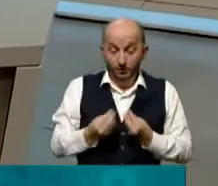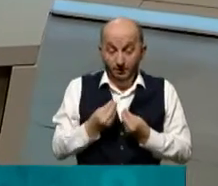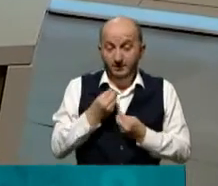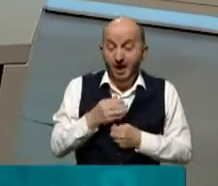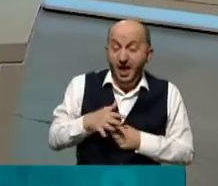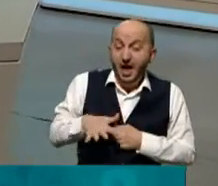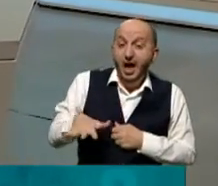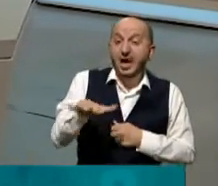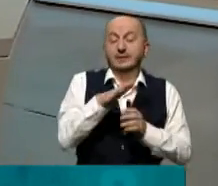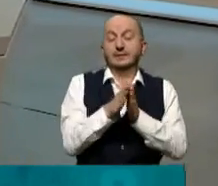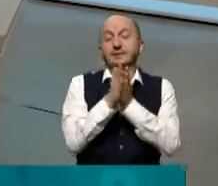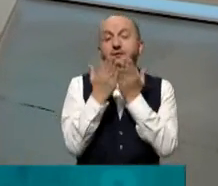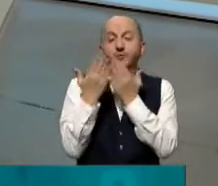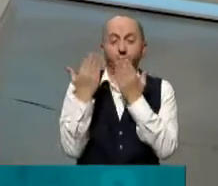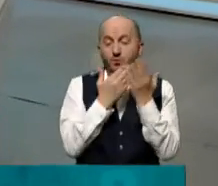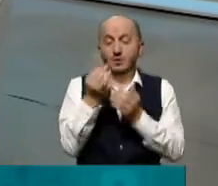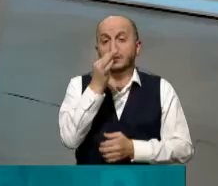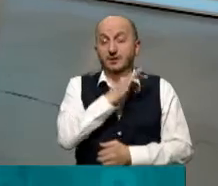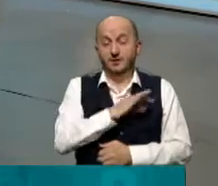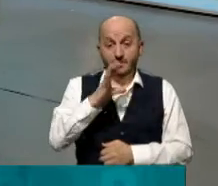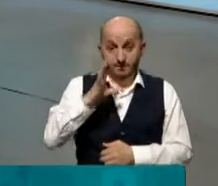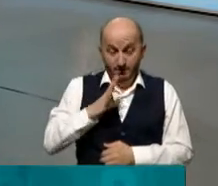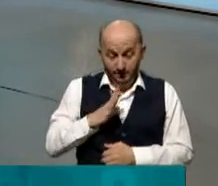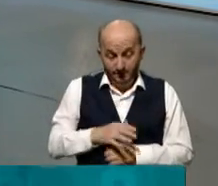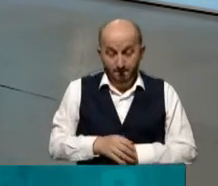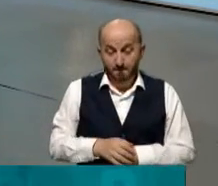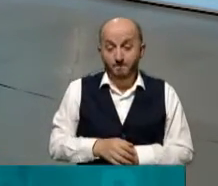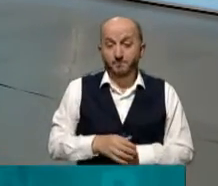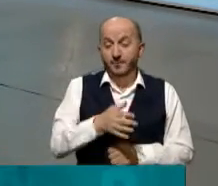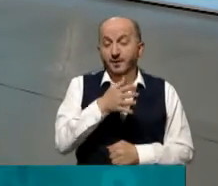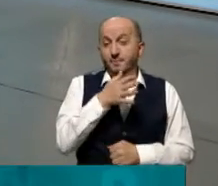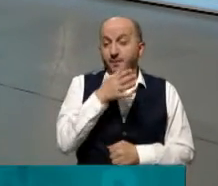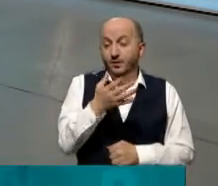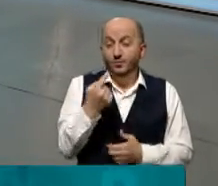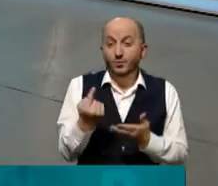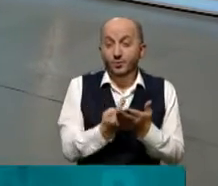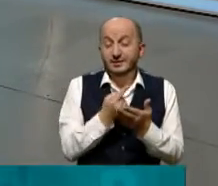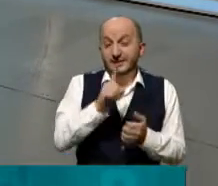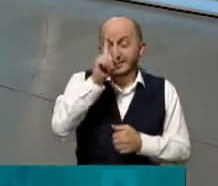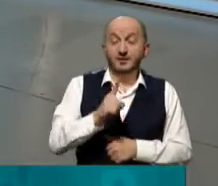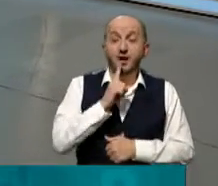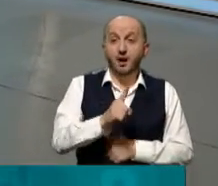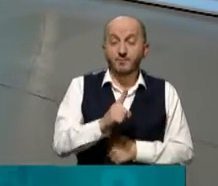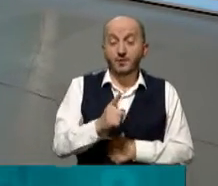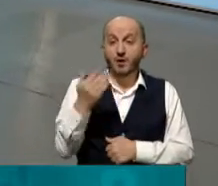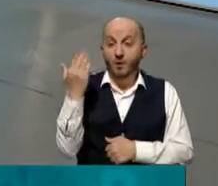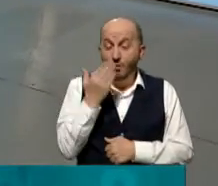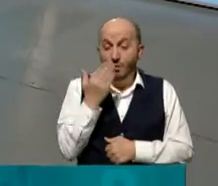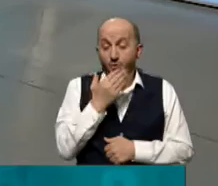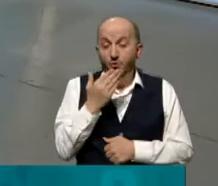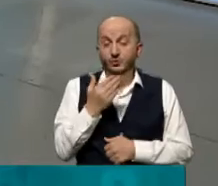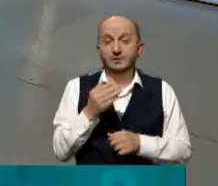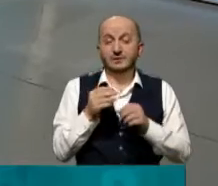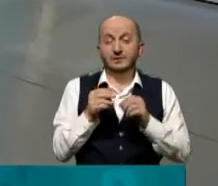her kitabı okumakta yarar var. Malum Kur'an-ı Kerim'in ilk emri okudur, ikradır. Hı hı. Teknik bir şey